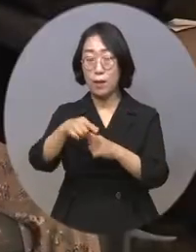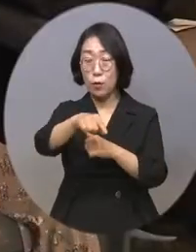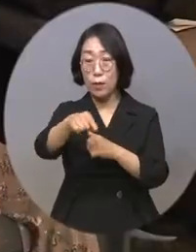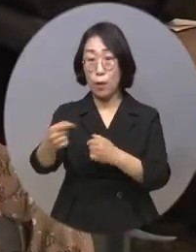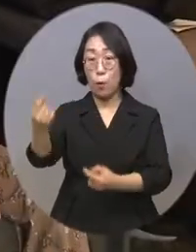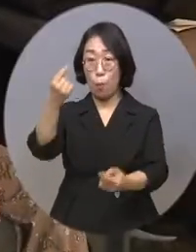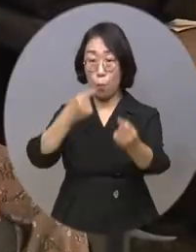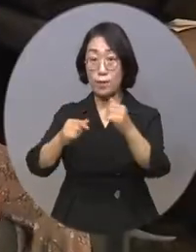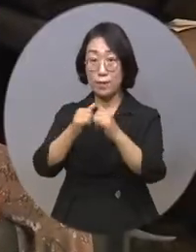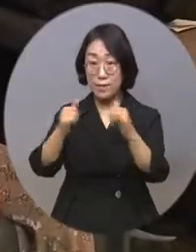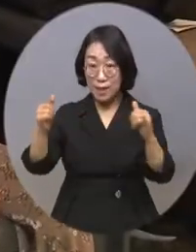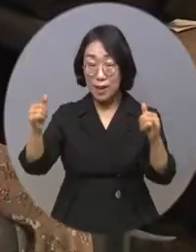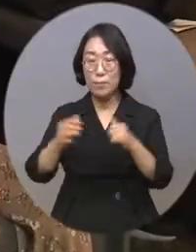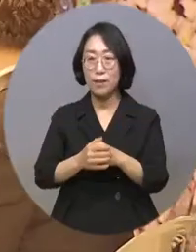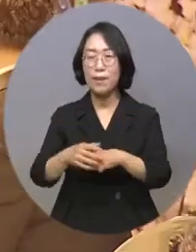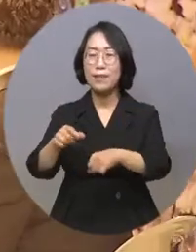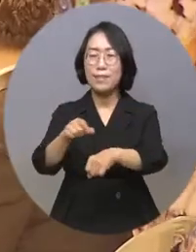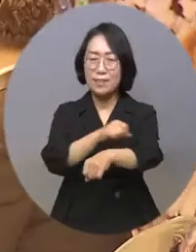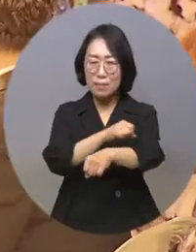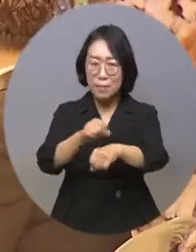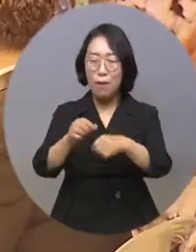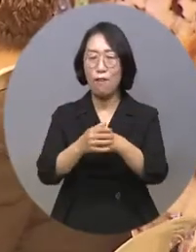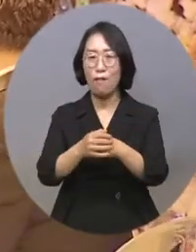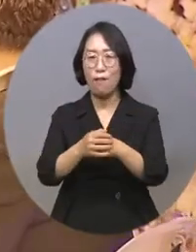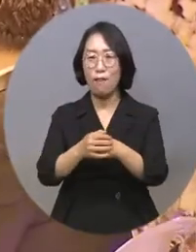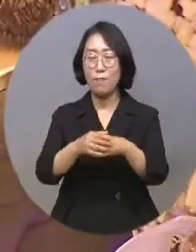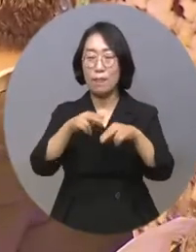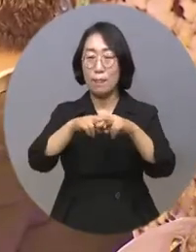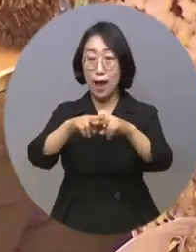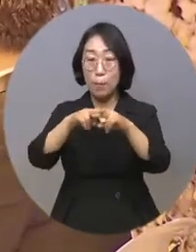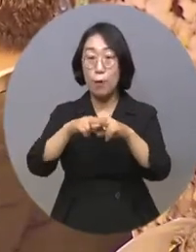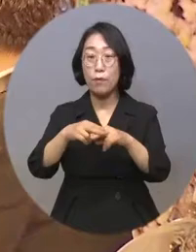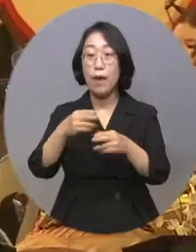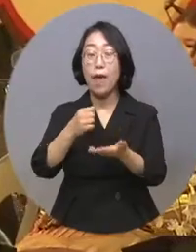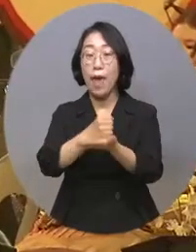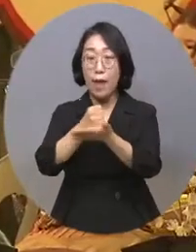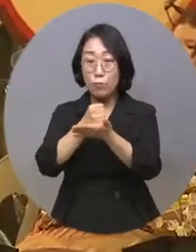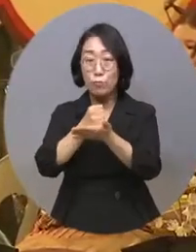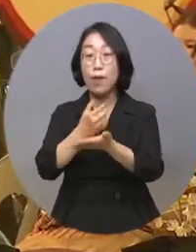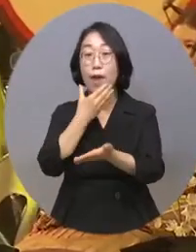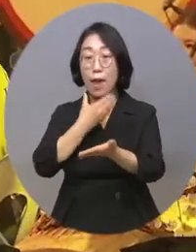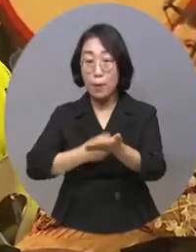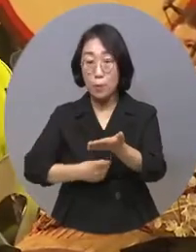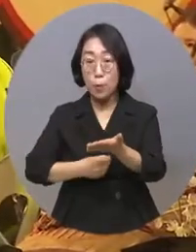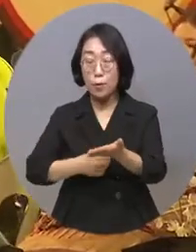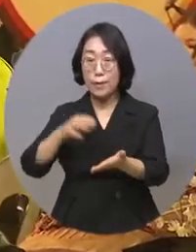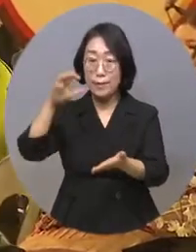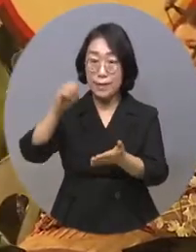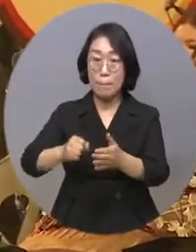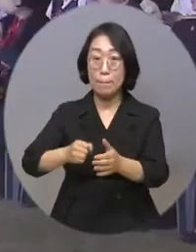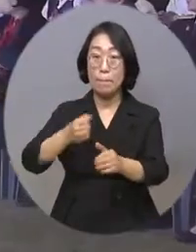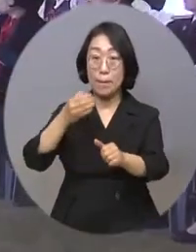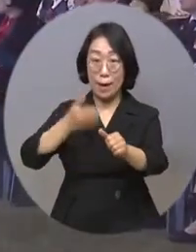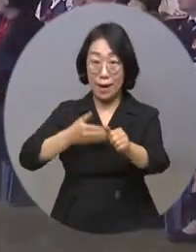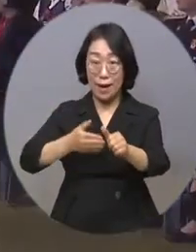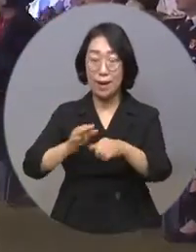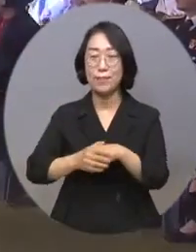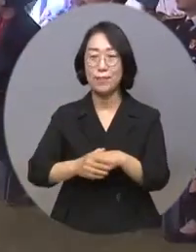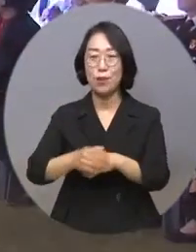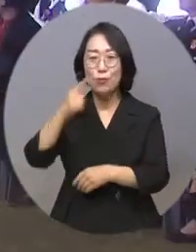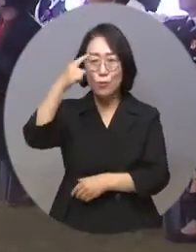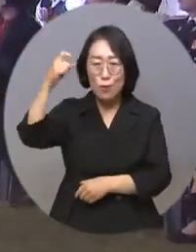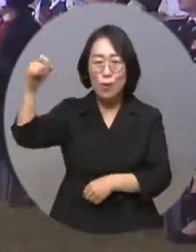찾는 관광객들을 대상으로 한 남원 관광 행운을 잡아라 이벤트가 진행되어 남원에서 특별한